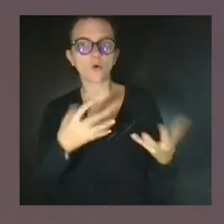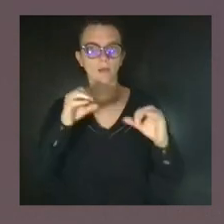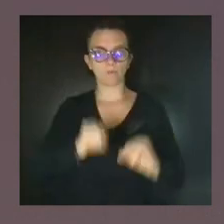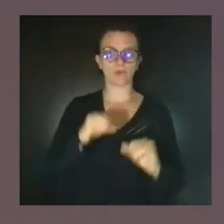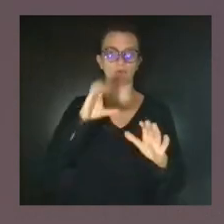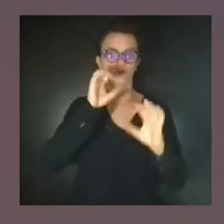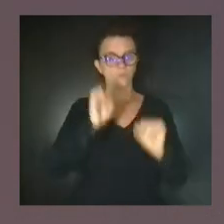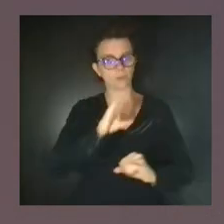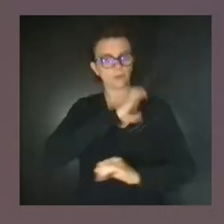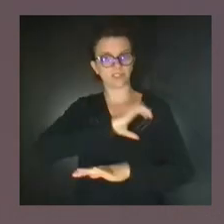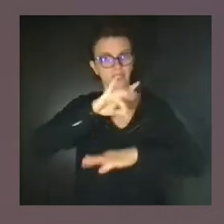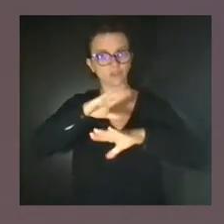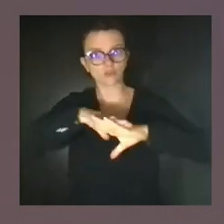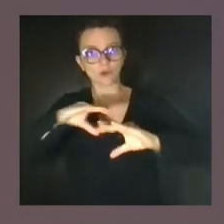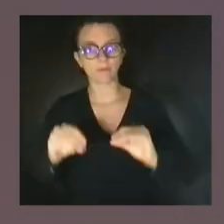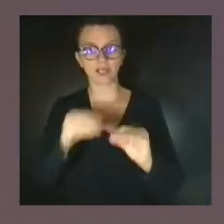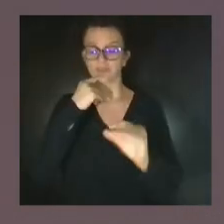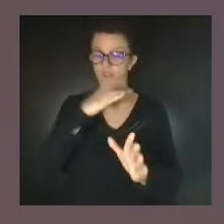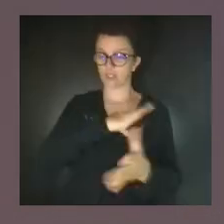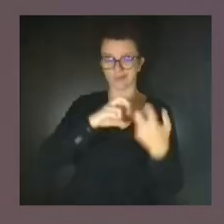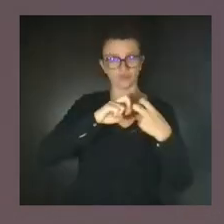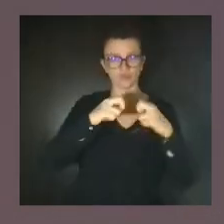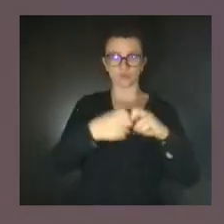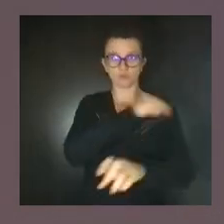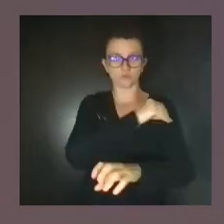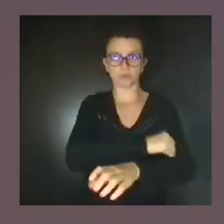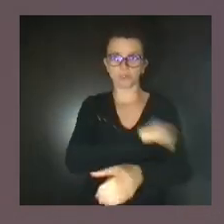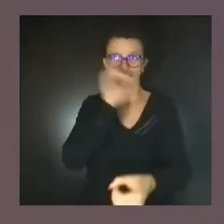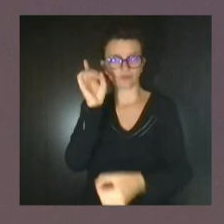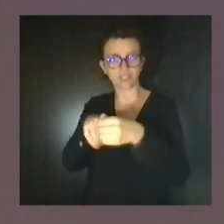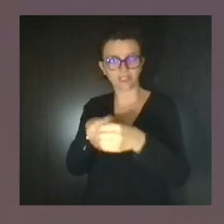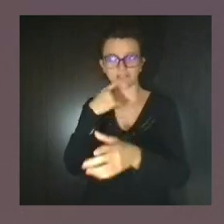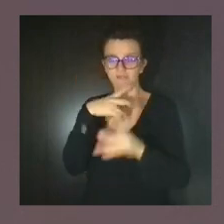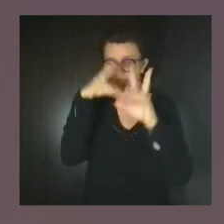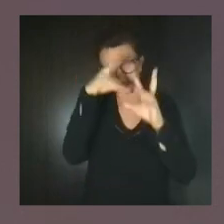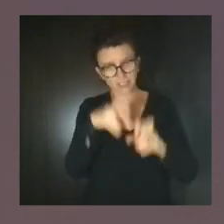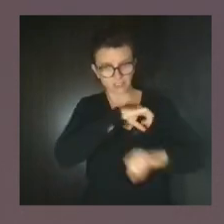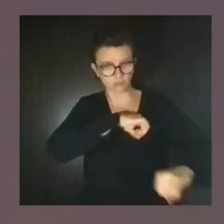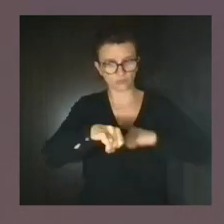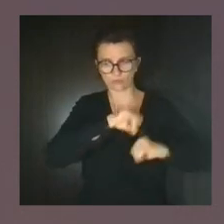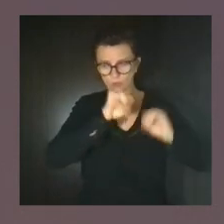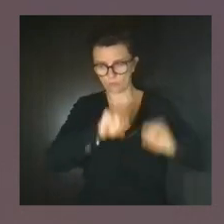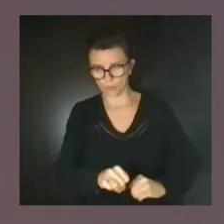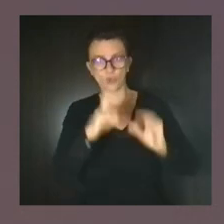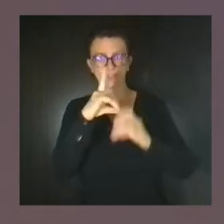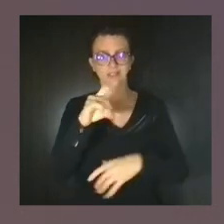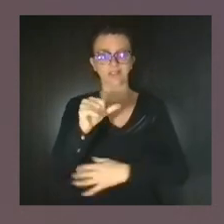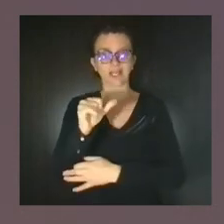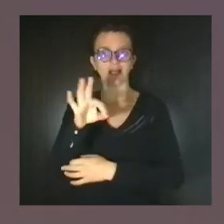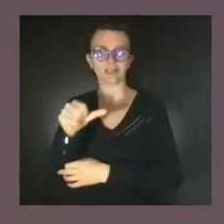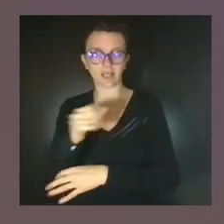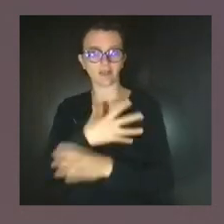Nous disposerons sur site d'infrastructures sportives connectées qui seront des analyses du mouvement qui vont nous permettre de créer de la data. L'objectif,